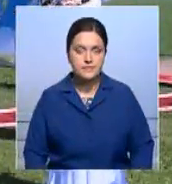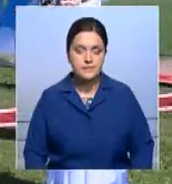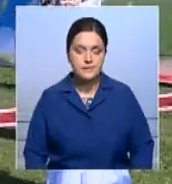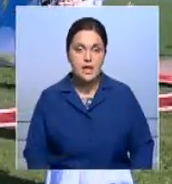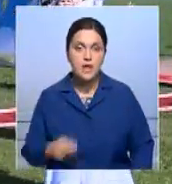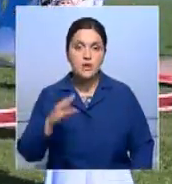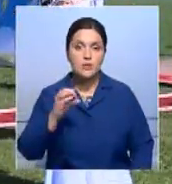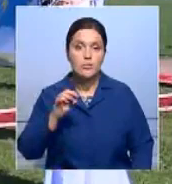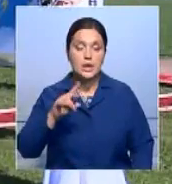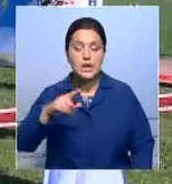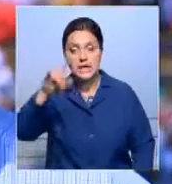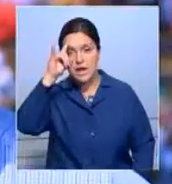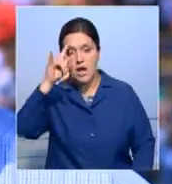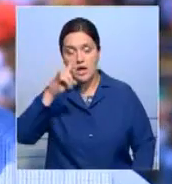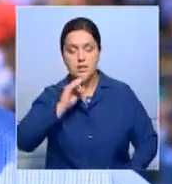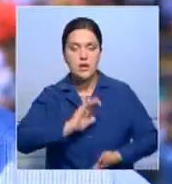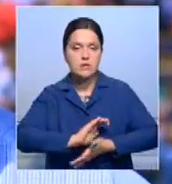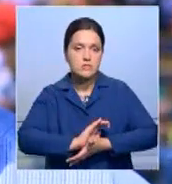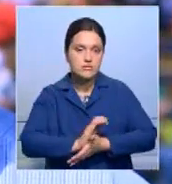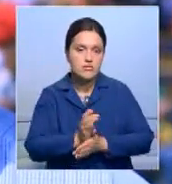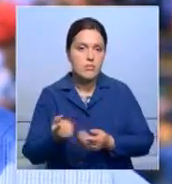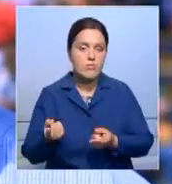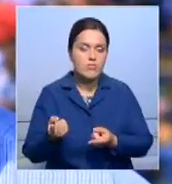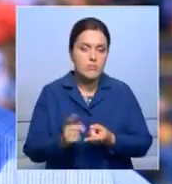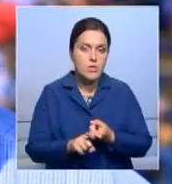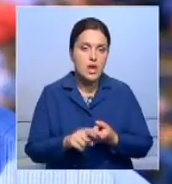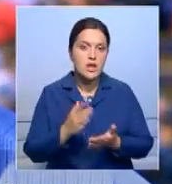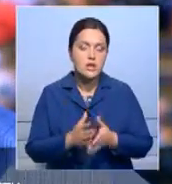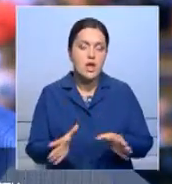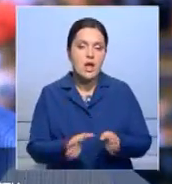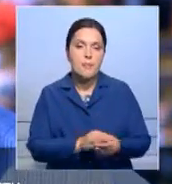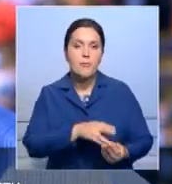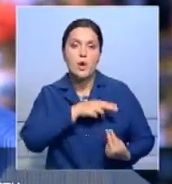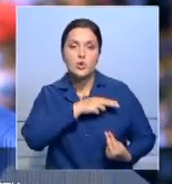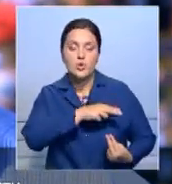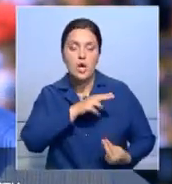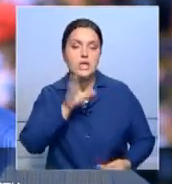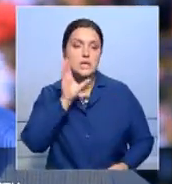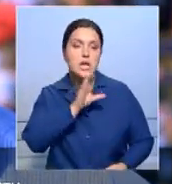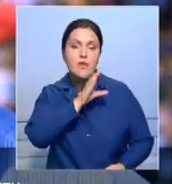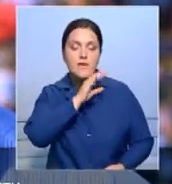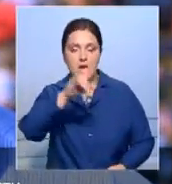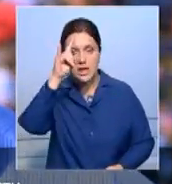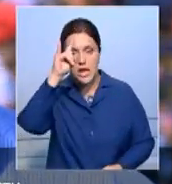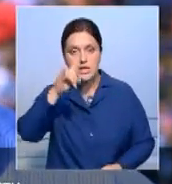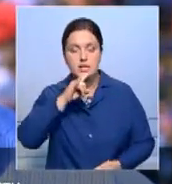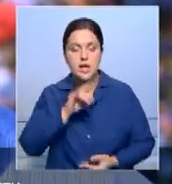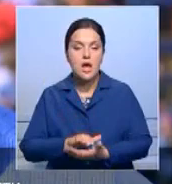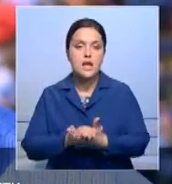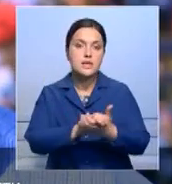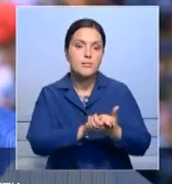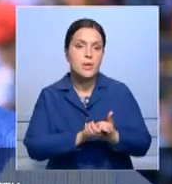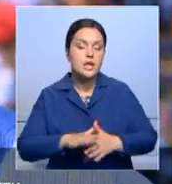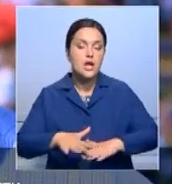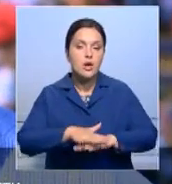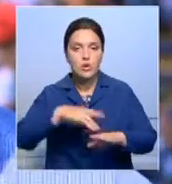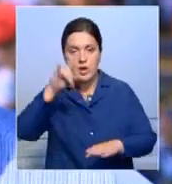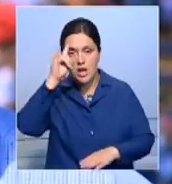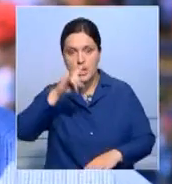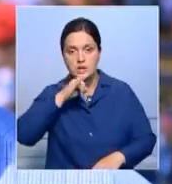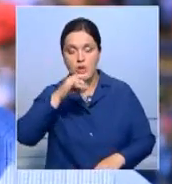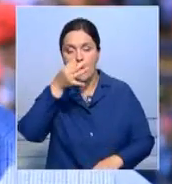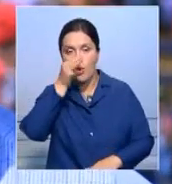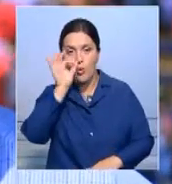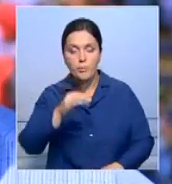Тюменские казахи очень плотно сотрудничают, взаимодействуют с Североказахстанской ассамблеей народа Казахстана. Опыт очень